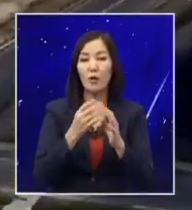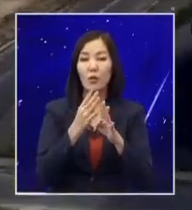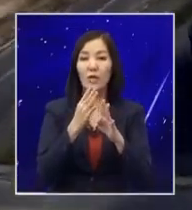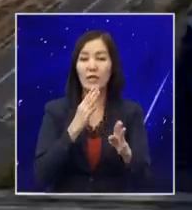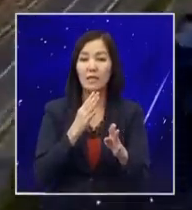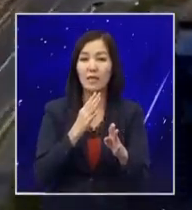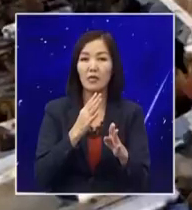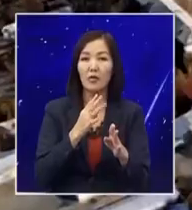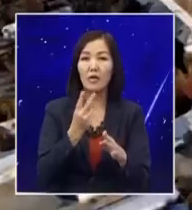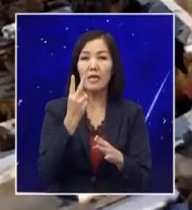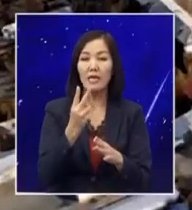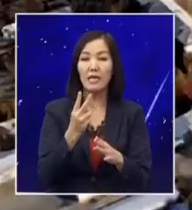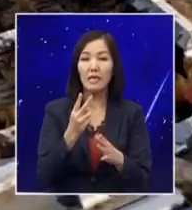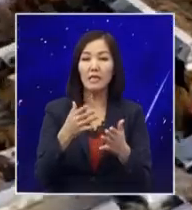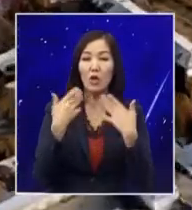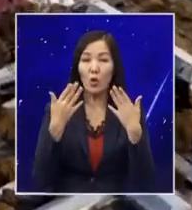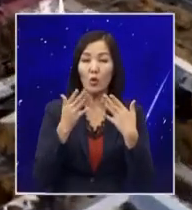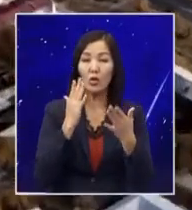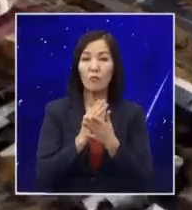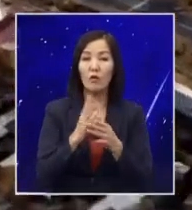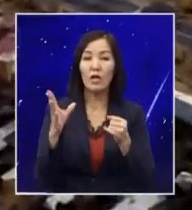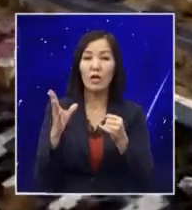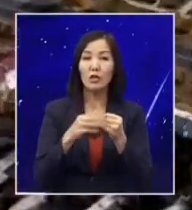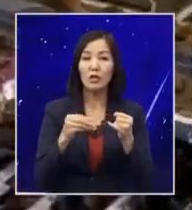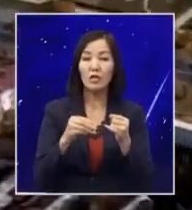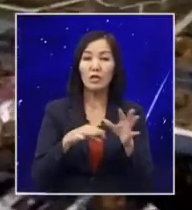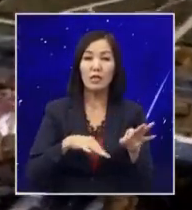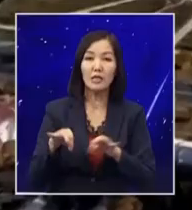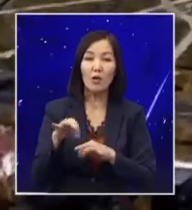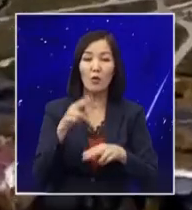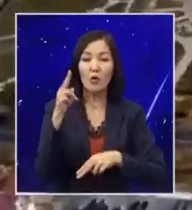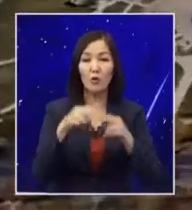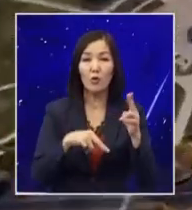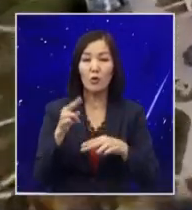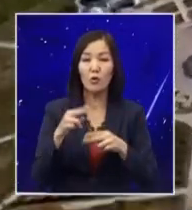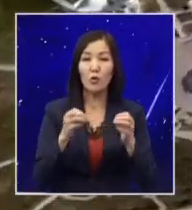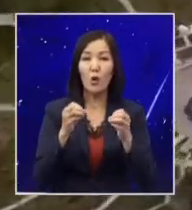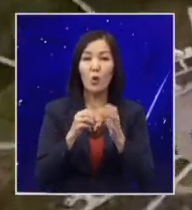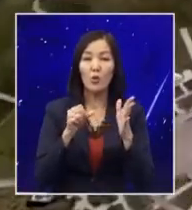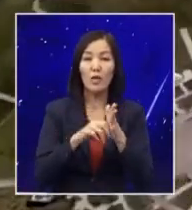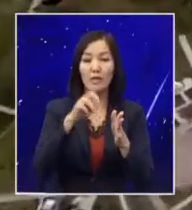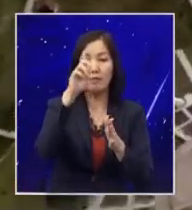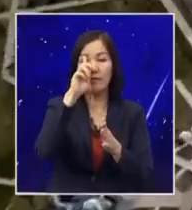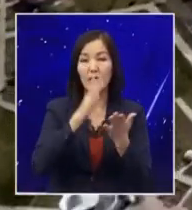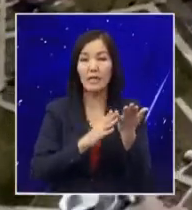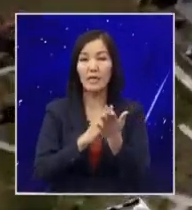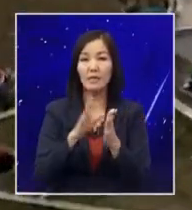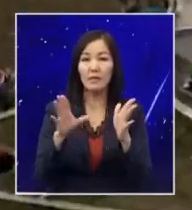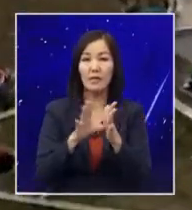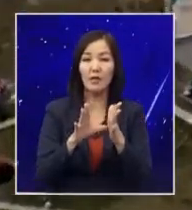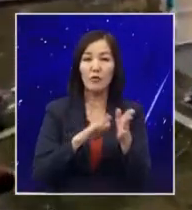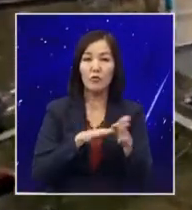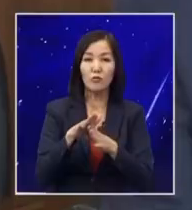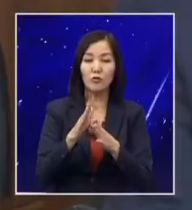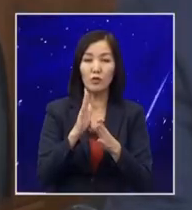тұру жолдары екесе жеңілдейді. Яғни жер қатынастары мен сәулет құрылысы саласындағы 16 мемлекеттік қызмет электронды жүзеге